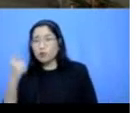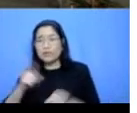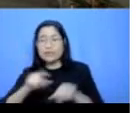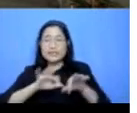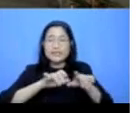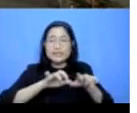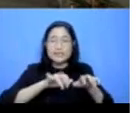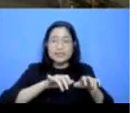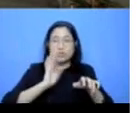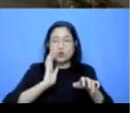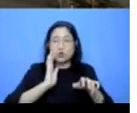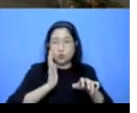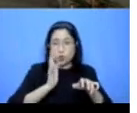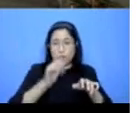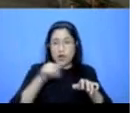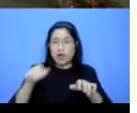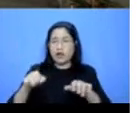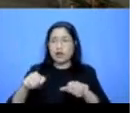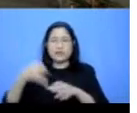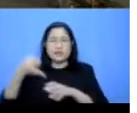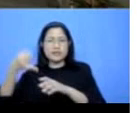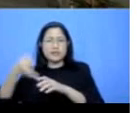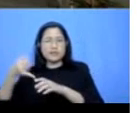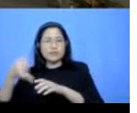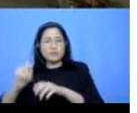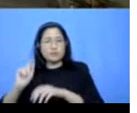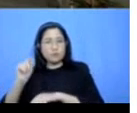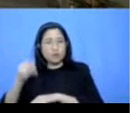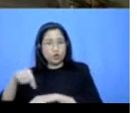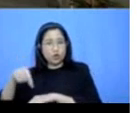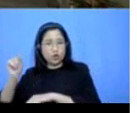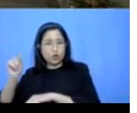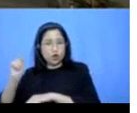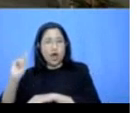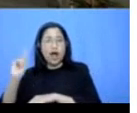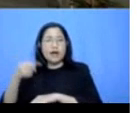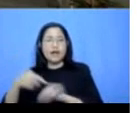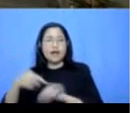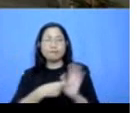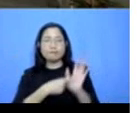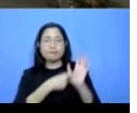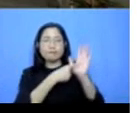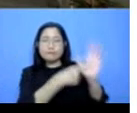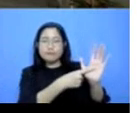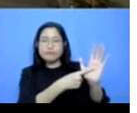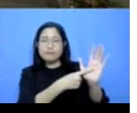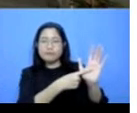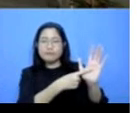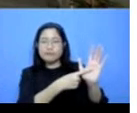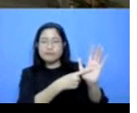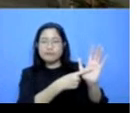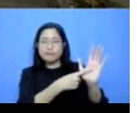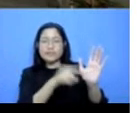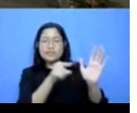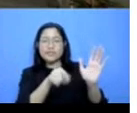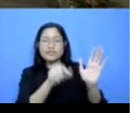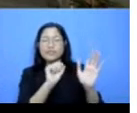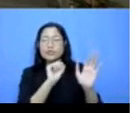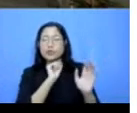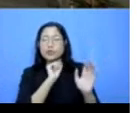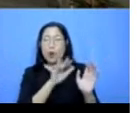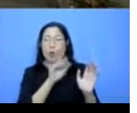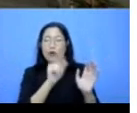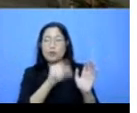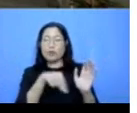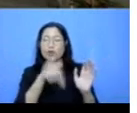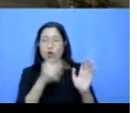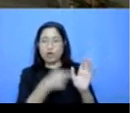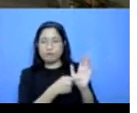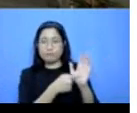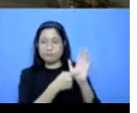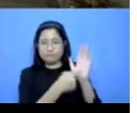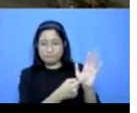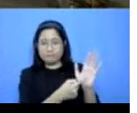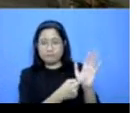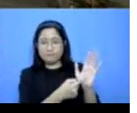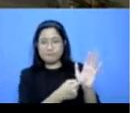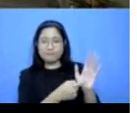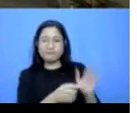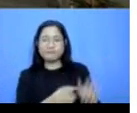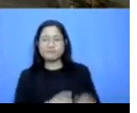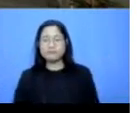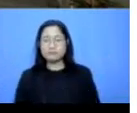mempunyai jawaban yang benar? Saya berikan dulu jawaban yang benar. Jawaban yang benar adalah ini dia.